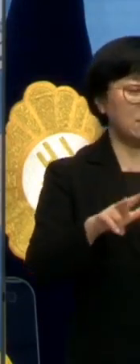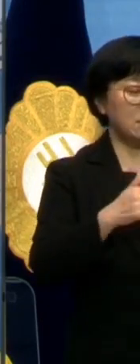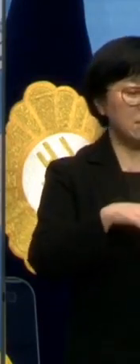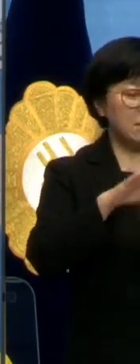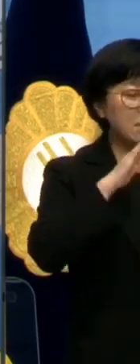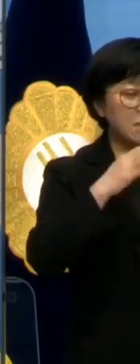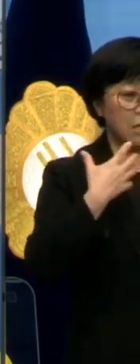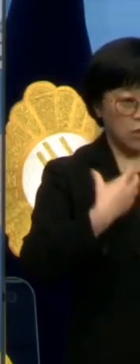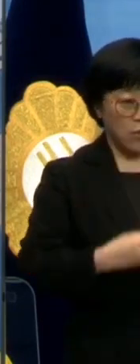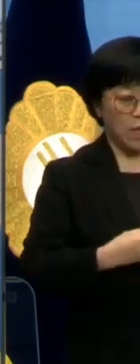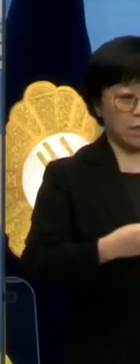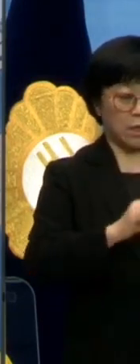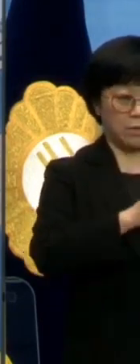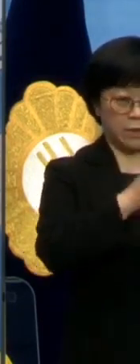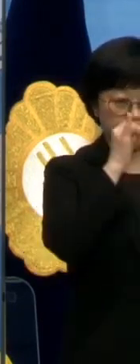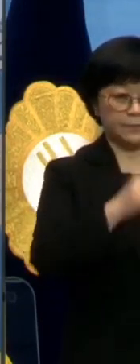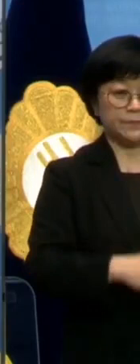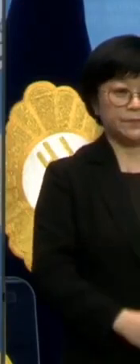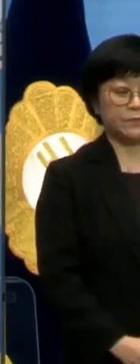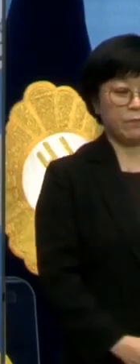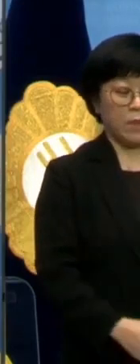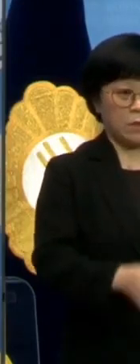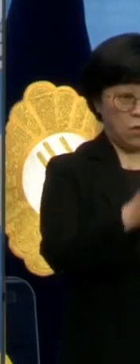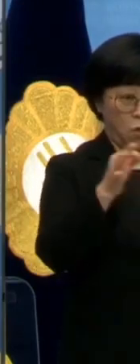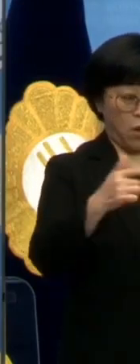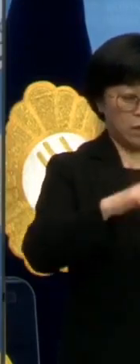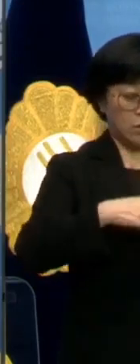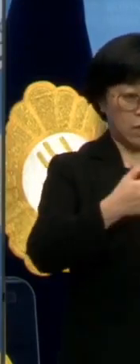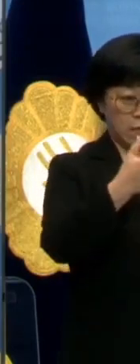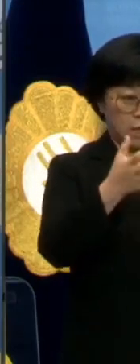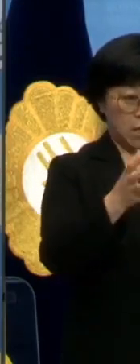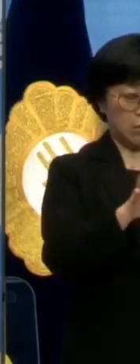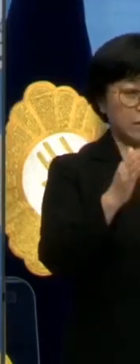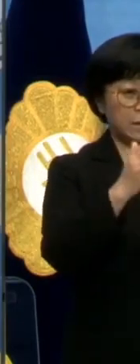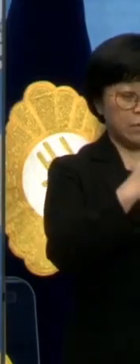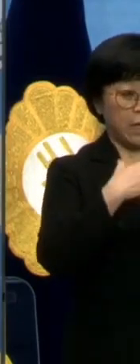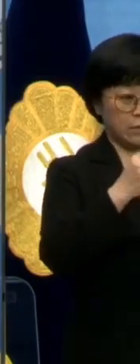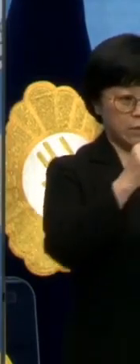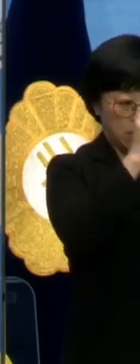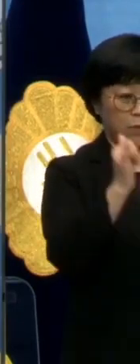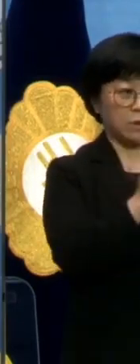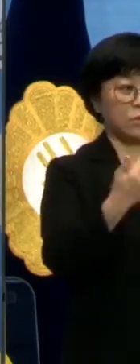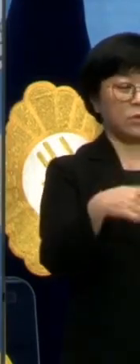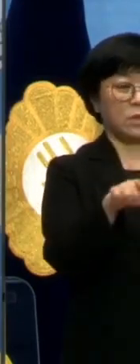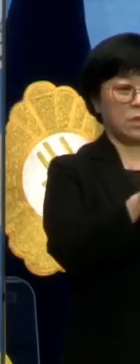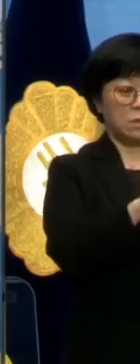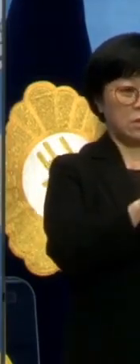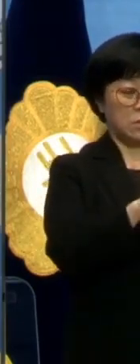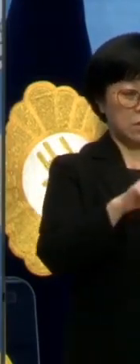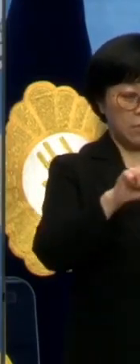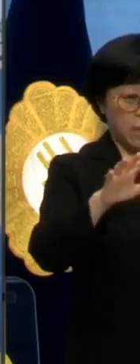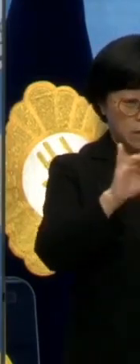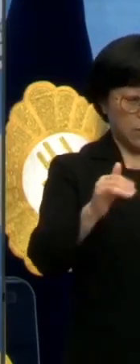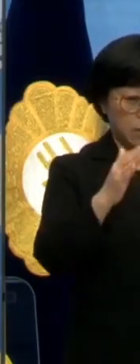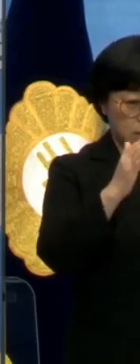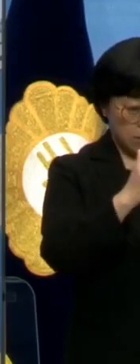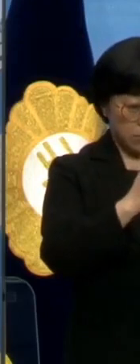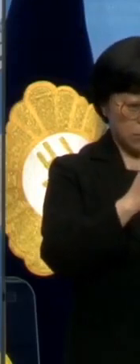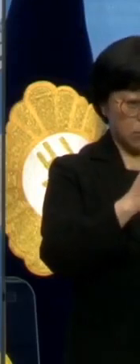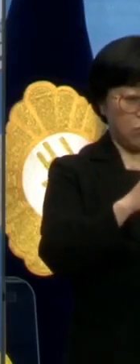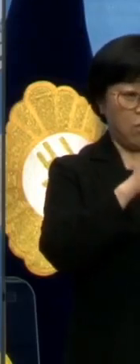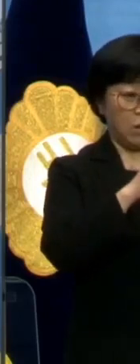말이 회자되고 있습니다. 그동안 저와 정의당은 주거안심사회를 위해서 서민 주거복지 양대